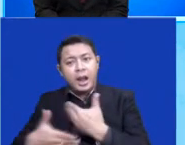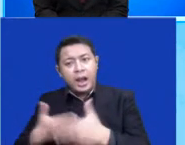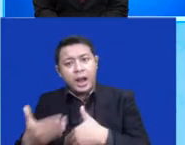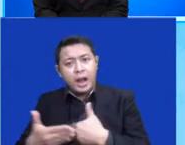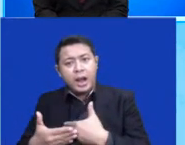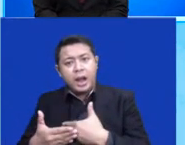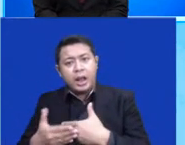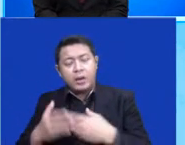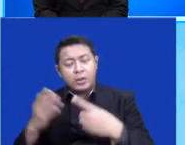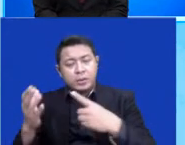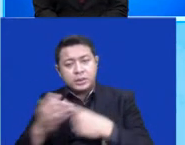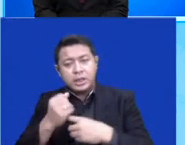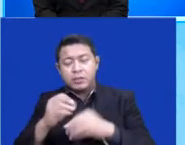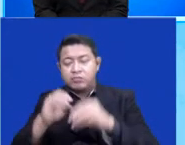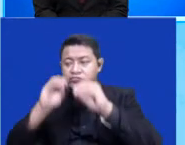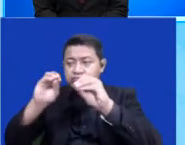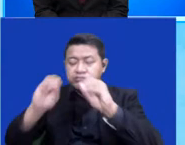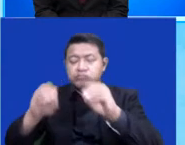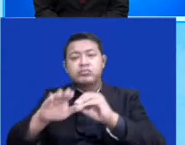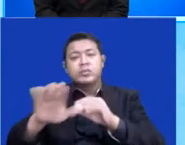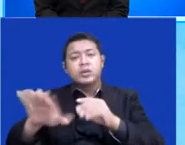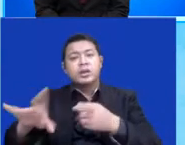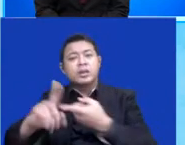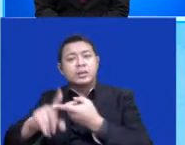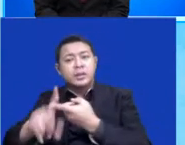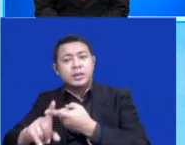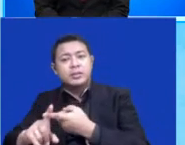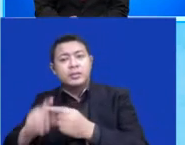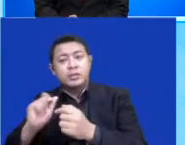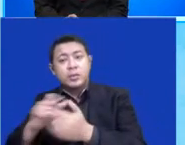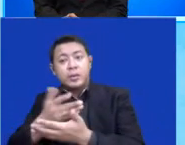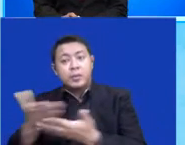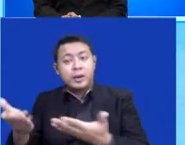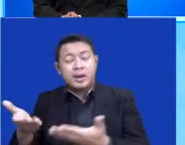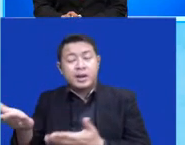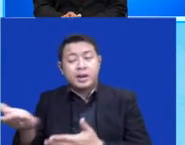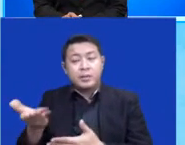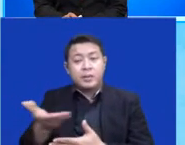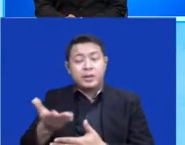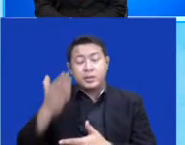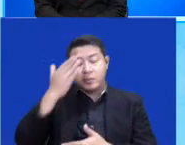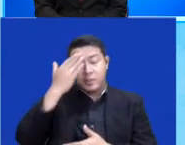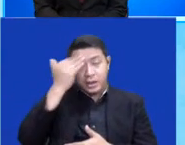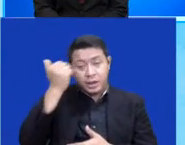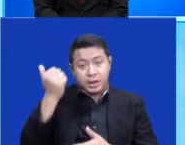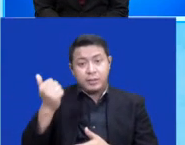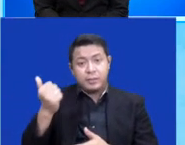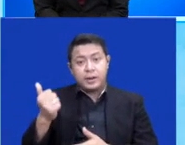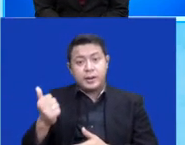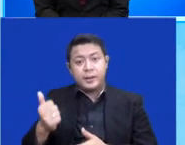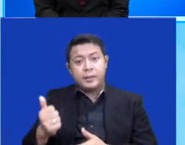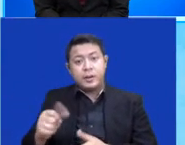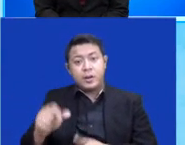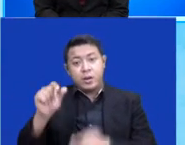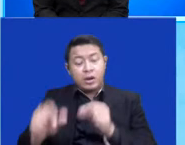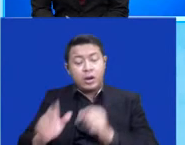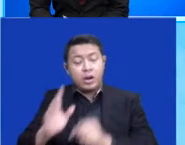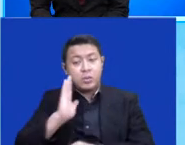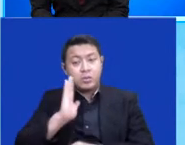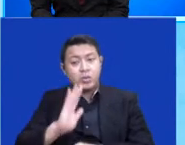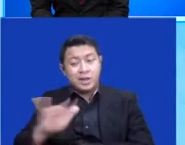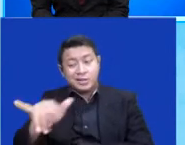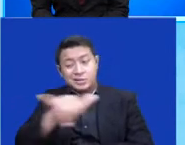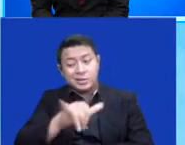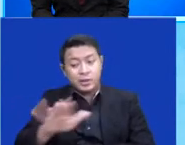penjangkauan kepada teman sebaya mereka, karena mereka lebih biasanya pengalaman kita di plan orang-orang muda dengan sesama orang muda